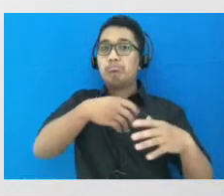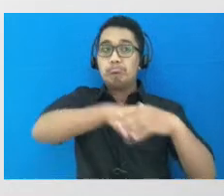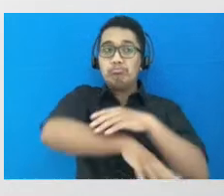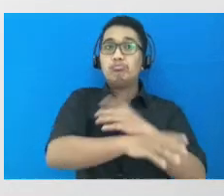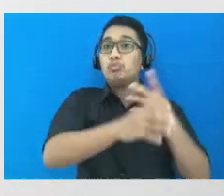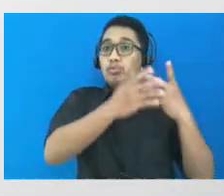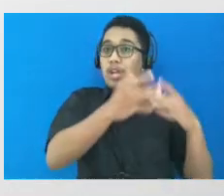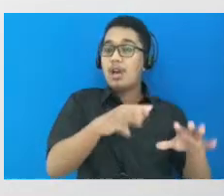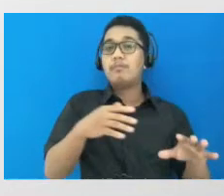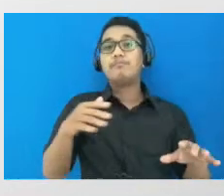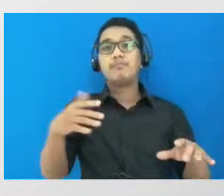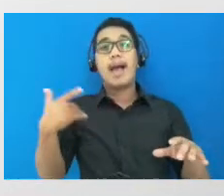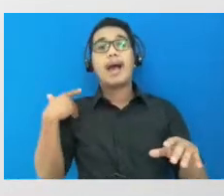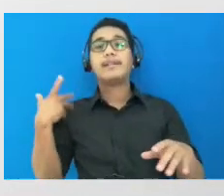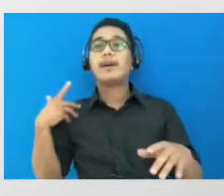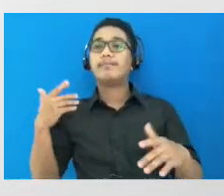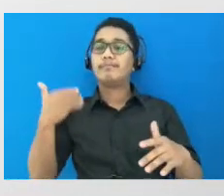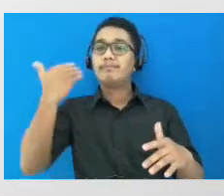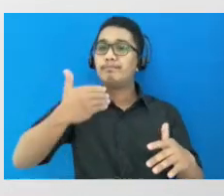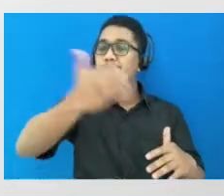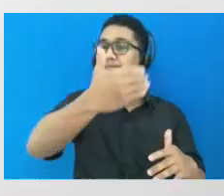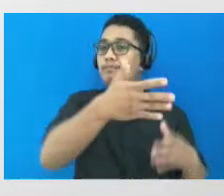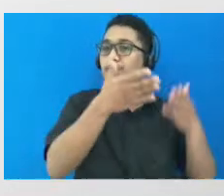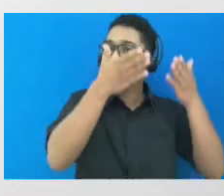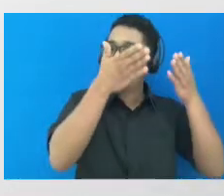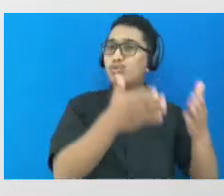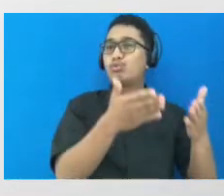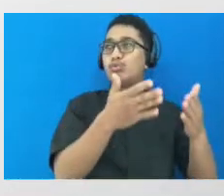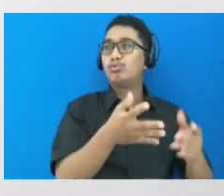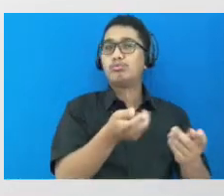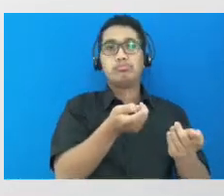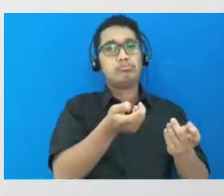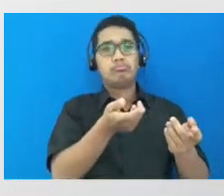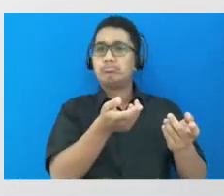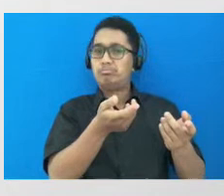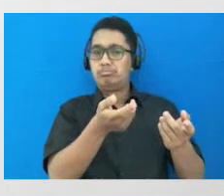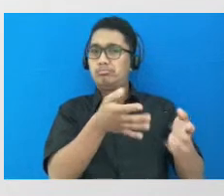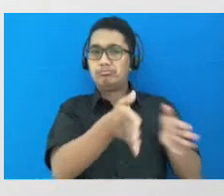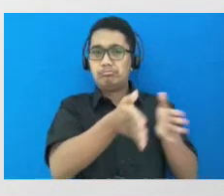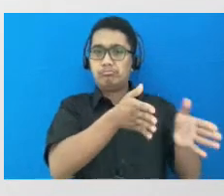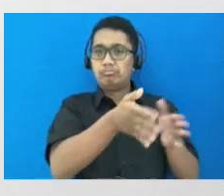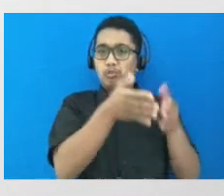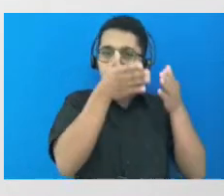itu ada tindakan-tindakan khusus untuk memastikan